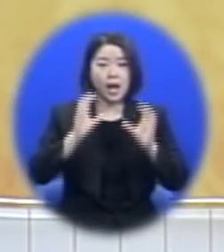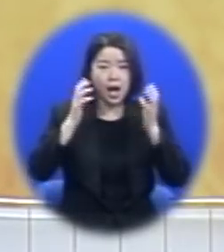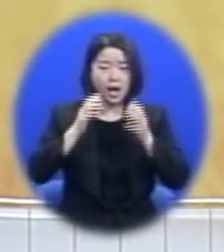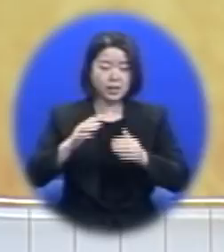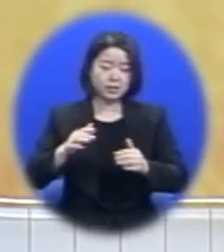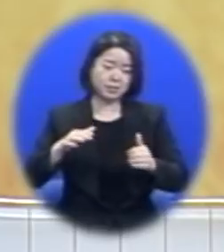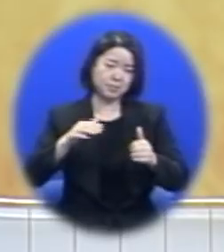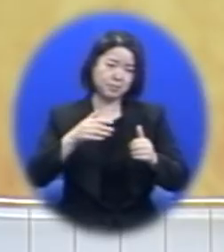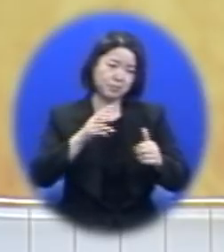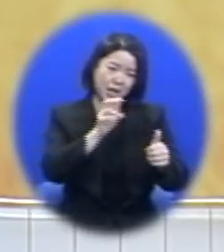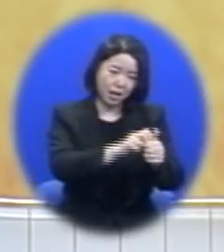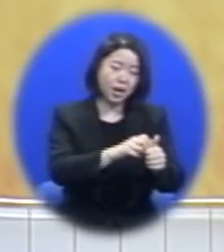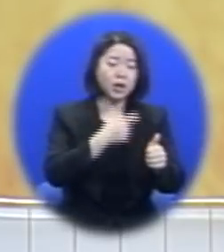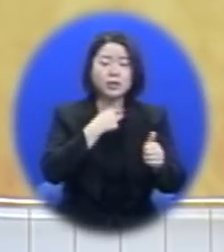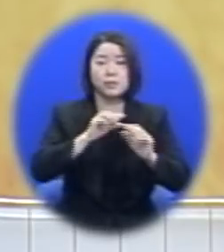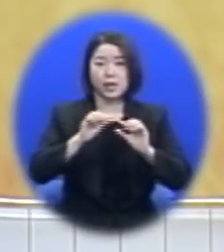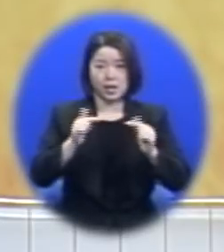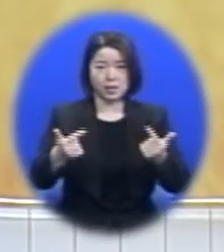싶지 않았습니다.